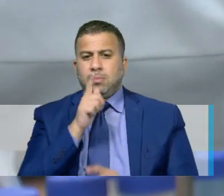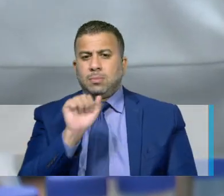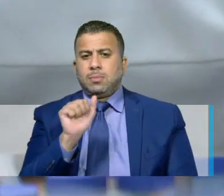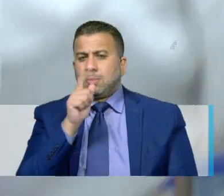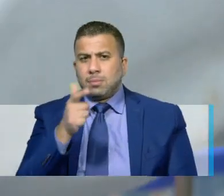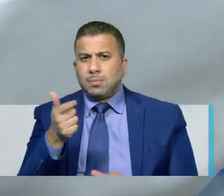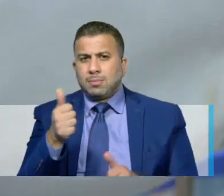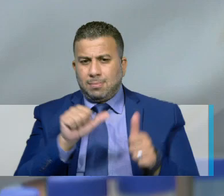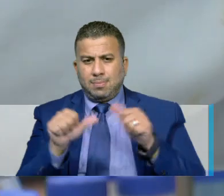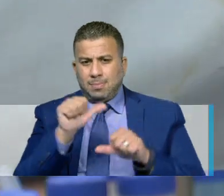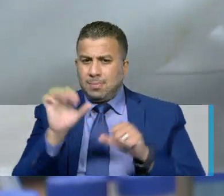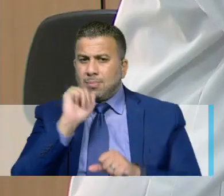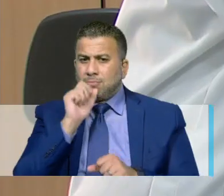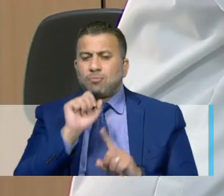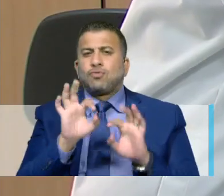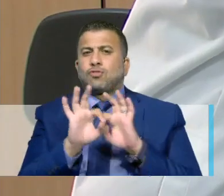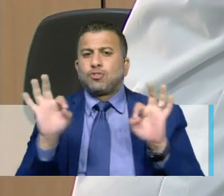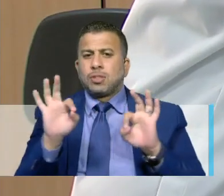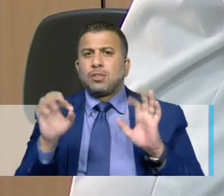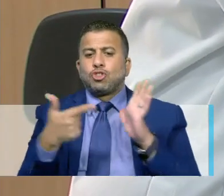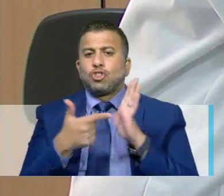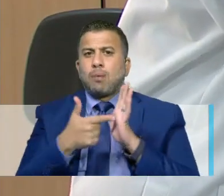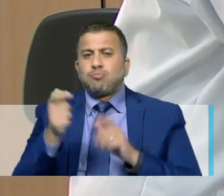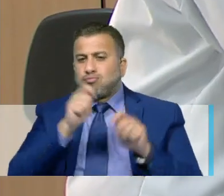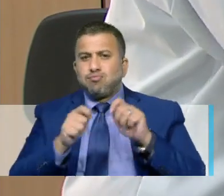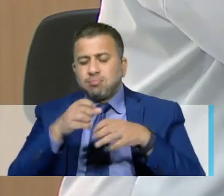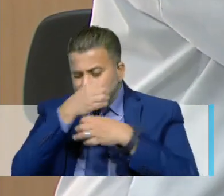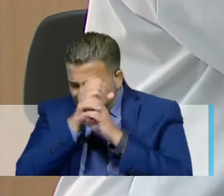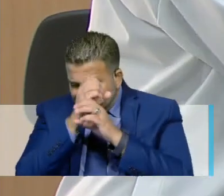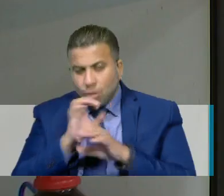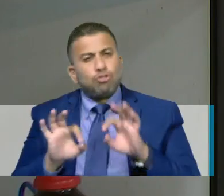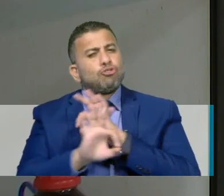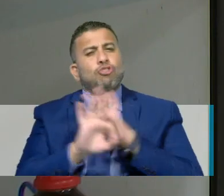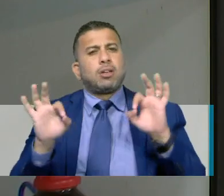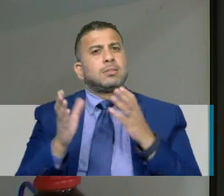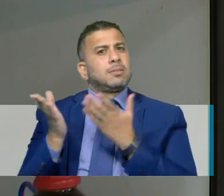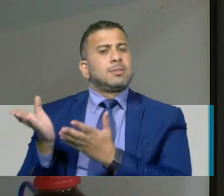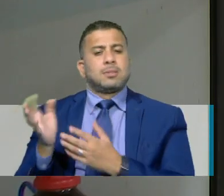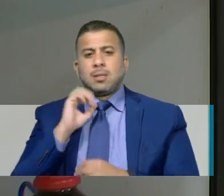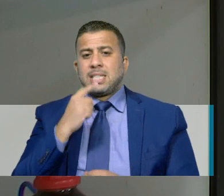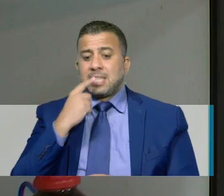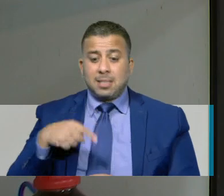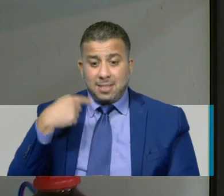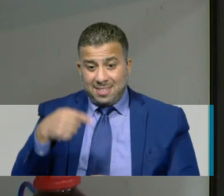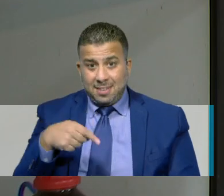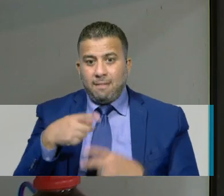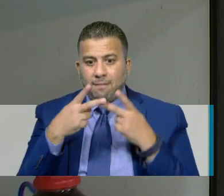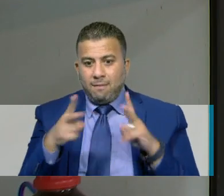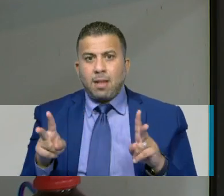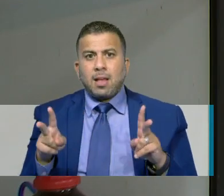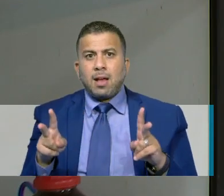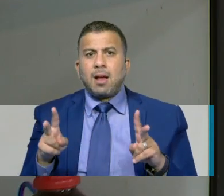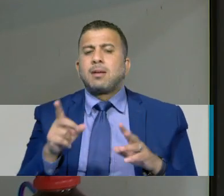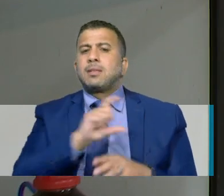ظل البنية التحتية المجهزة في الجامعة. إذن مطلع العام الأكاديمي القادم ستكون الفرصة